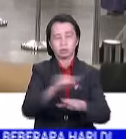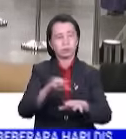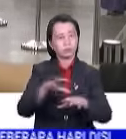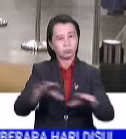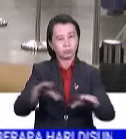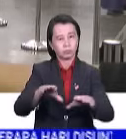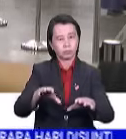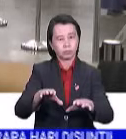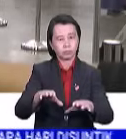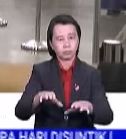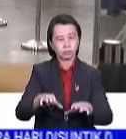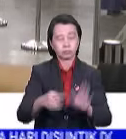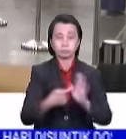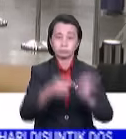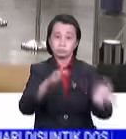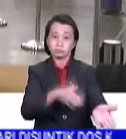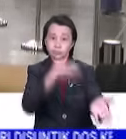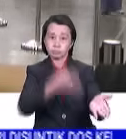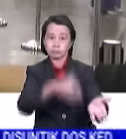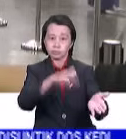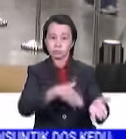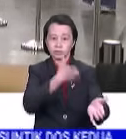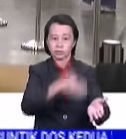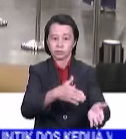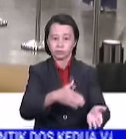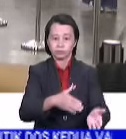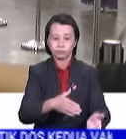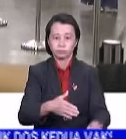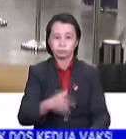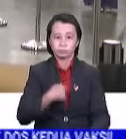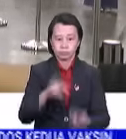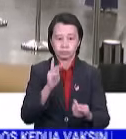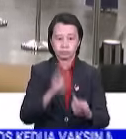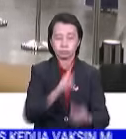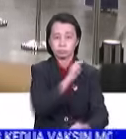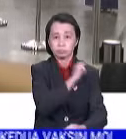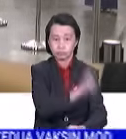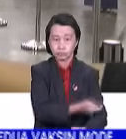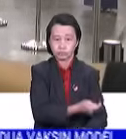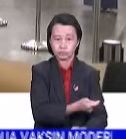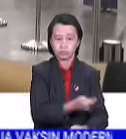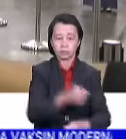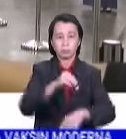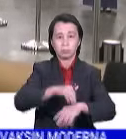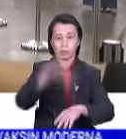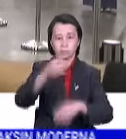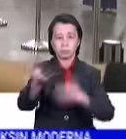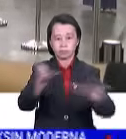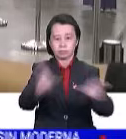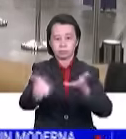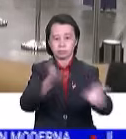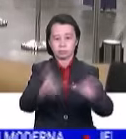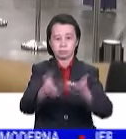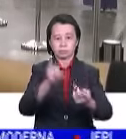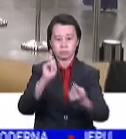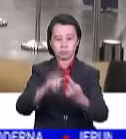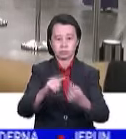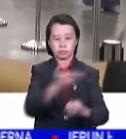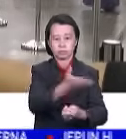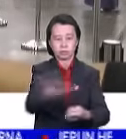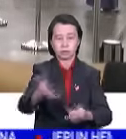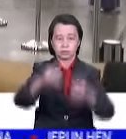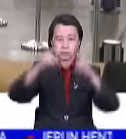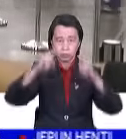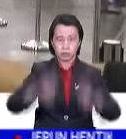Bop sabahan musik syaisyy tenaga pemasar untuk wajib makna kepada